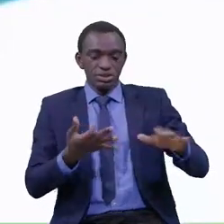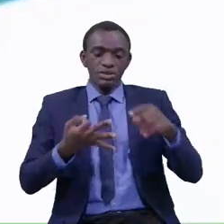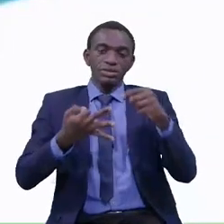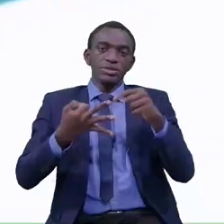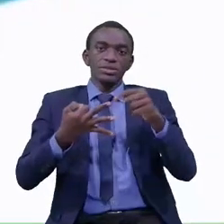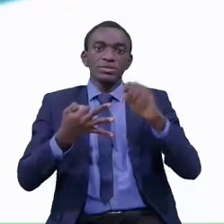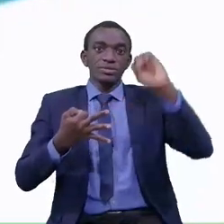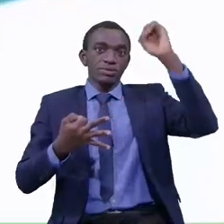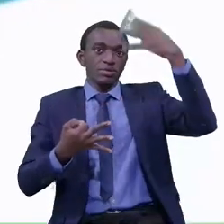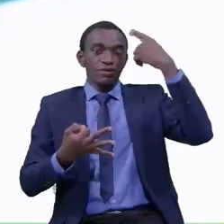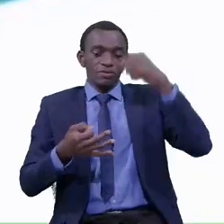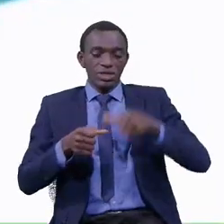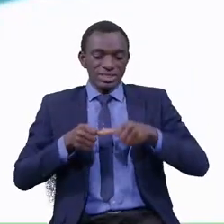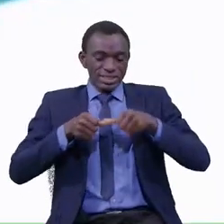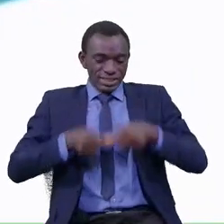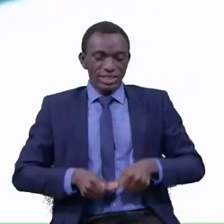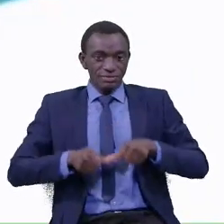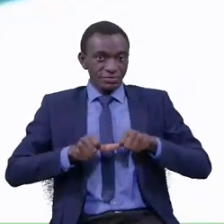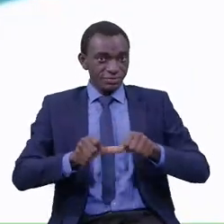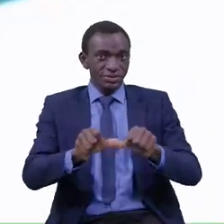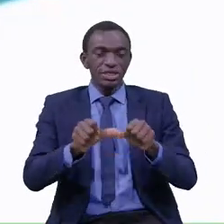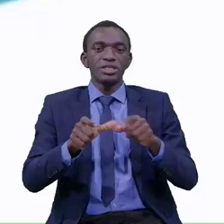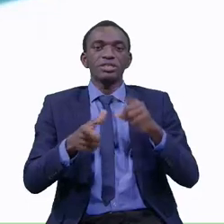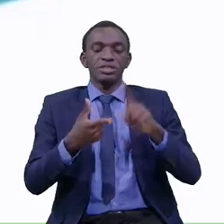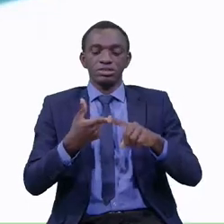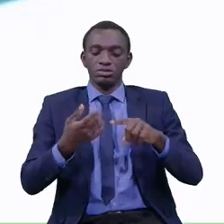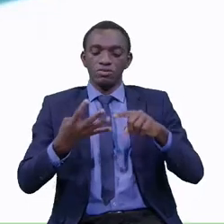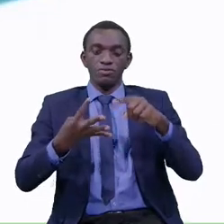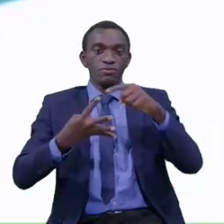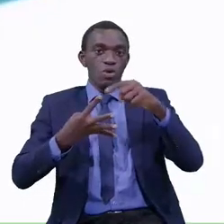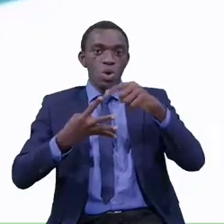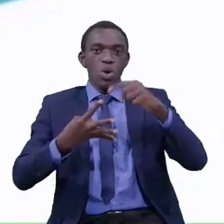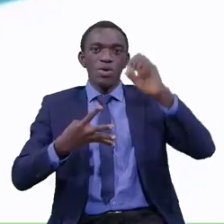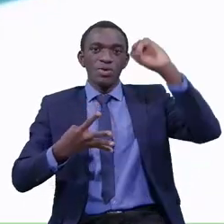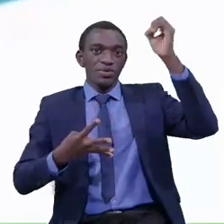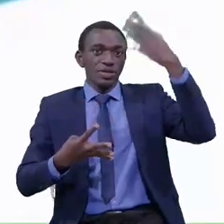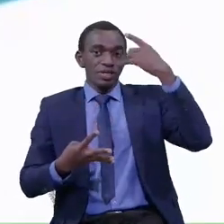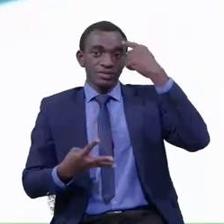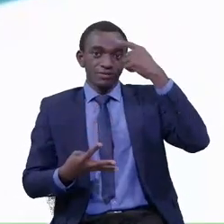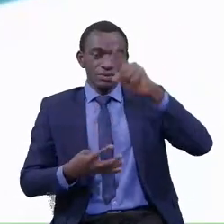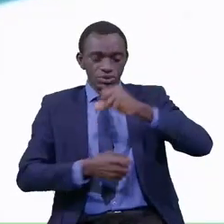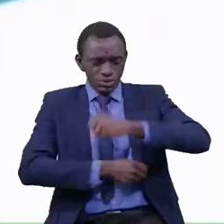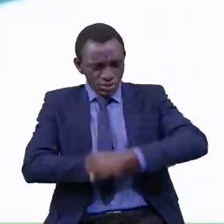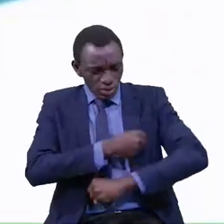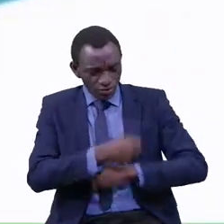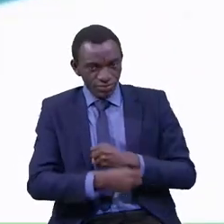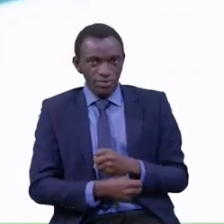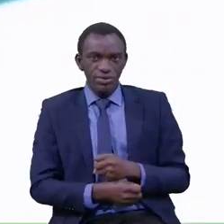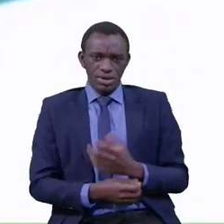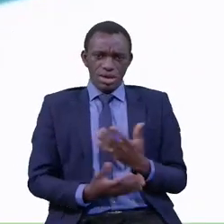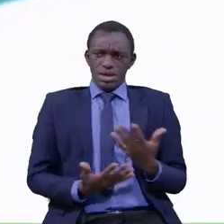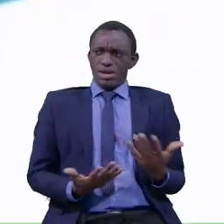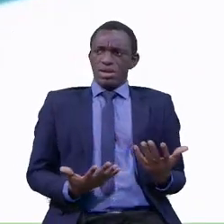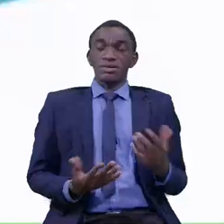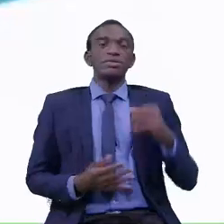fermeté. Ensuite, quatrièmement, il y a la grâce pour la souffrance. Quoi? Oui, la